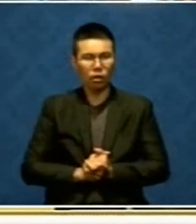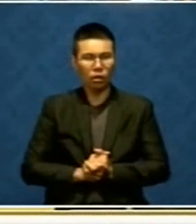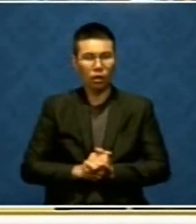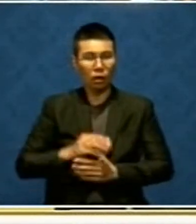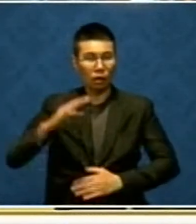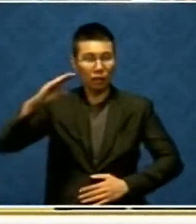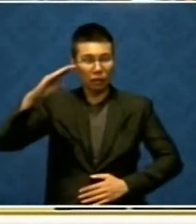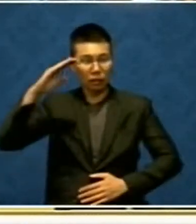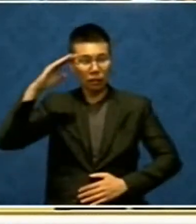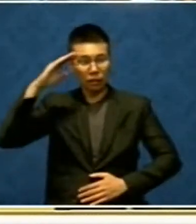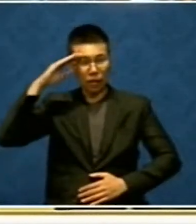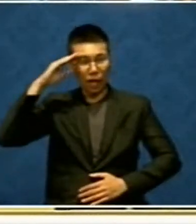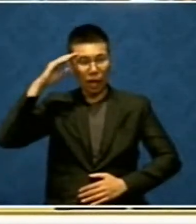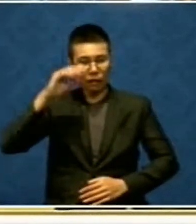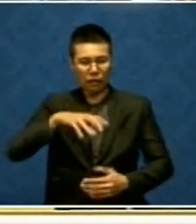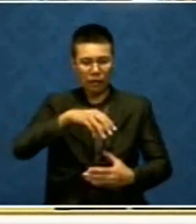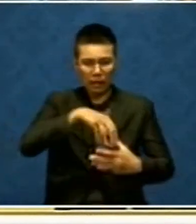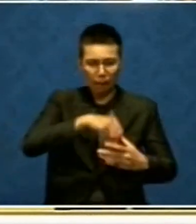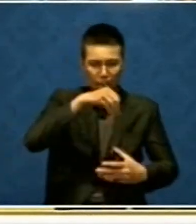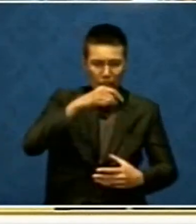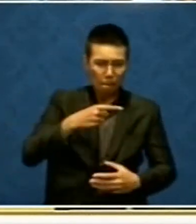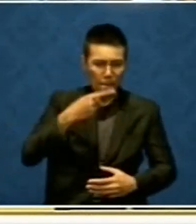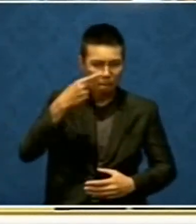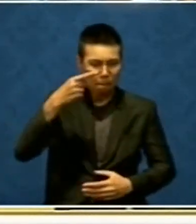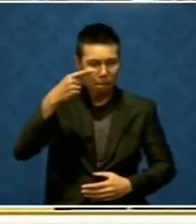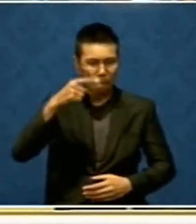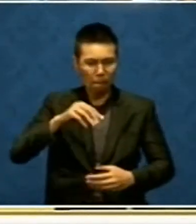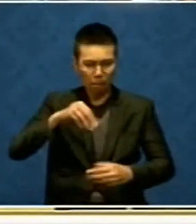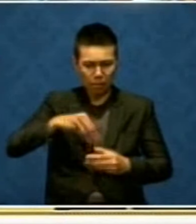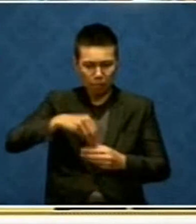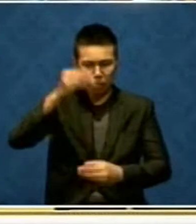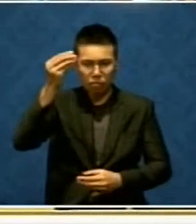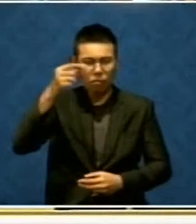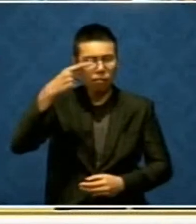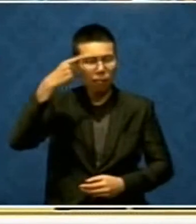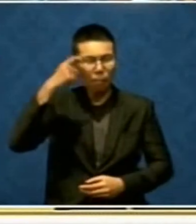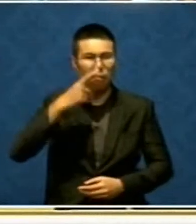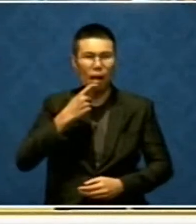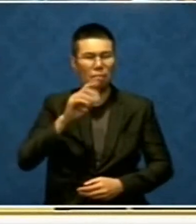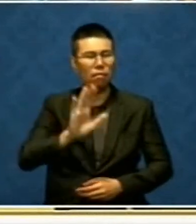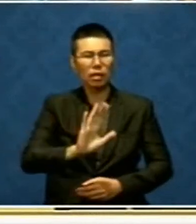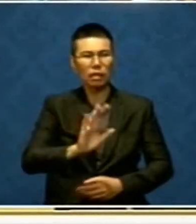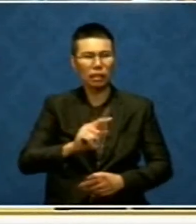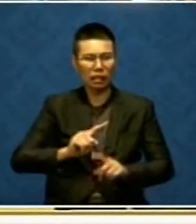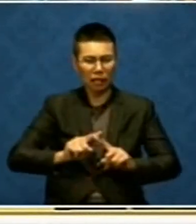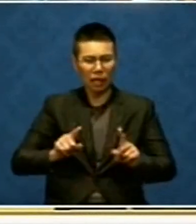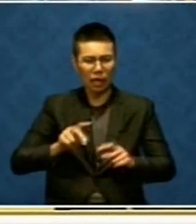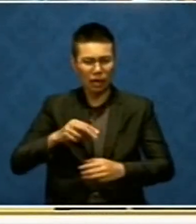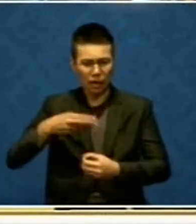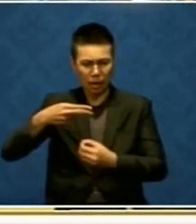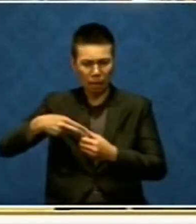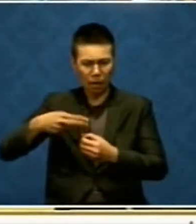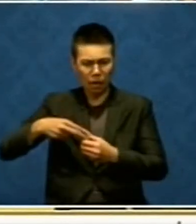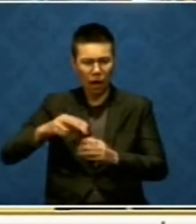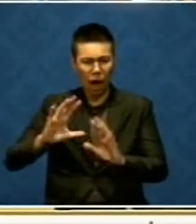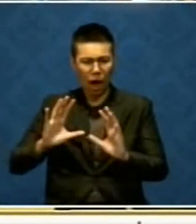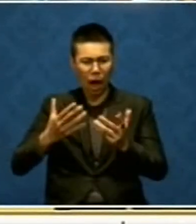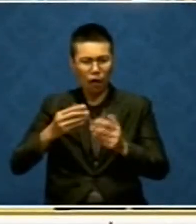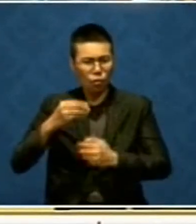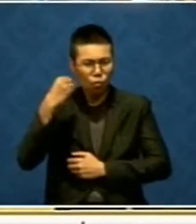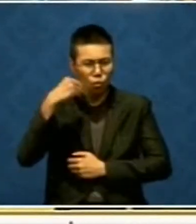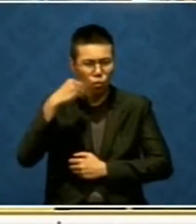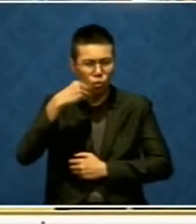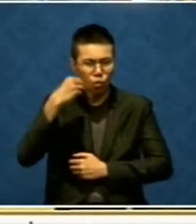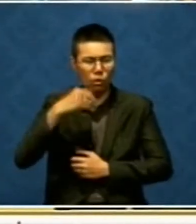แบบนี้ท่านประธานก็น่าจะพอเดาได้ท่านรัฐมนตรีก็พอจะเดาได้เหมือนกันแต่ทำไมน้ำมันหายแทบจะทุกปี